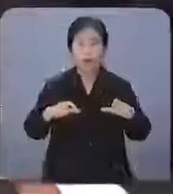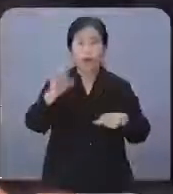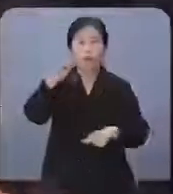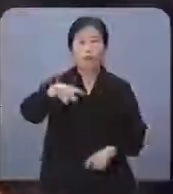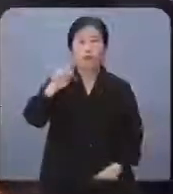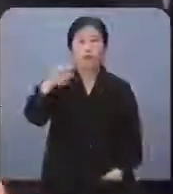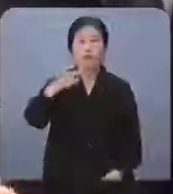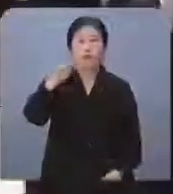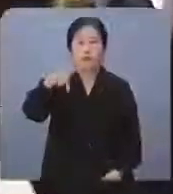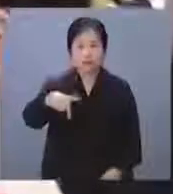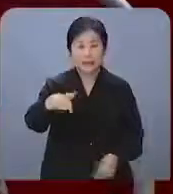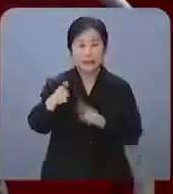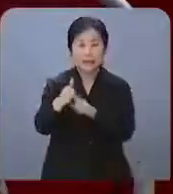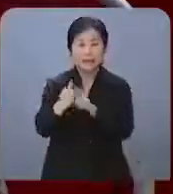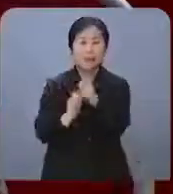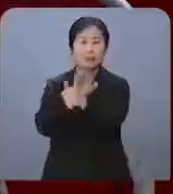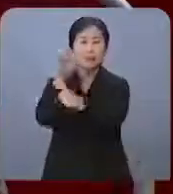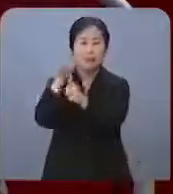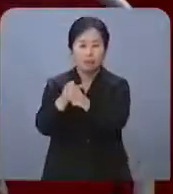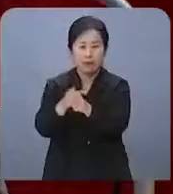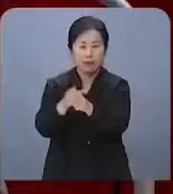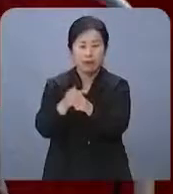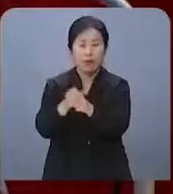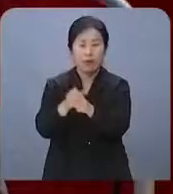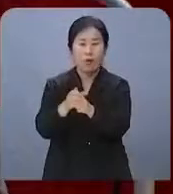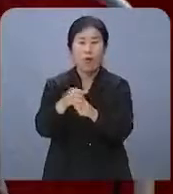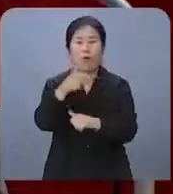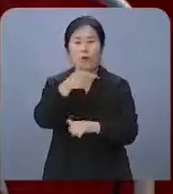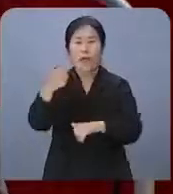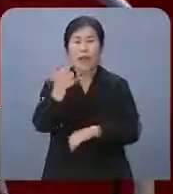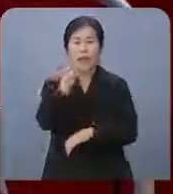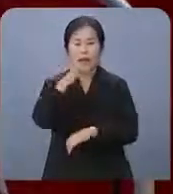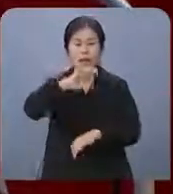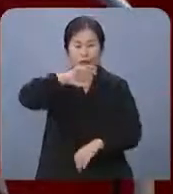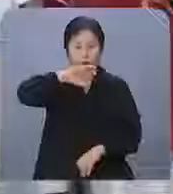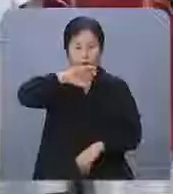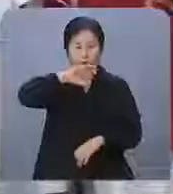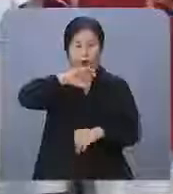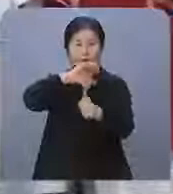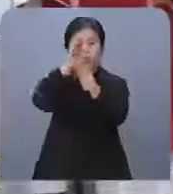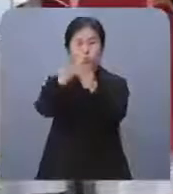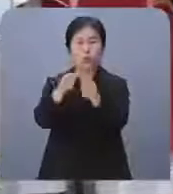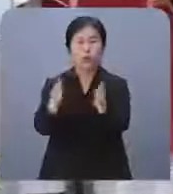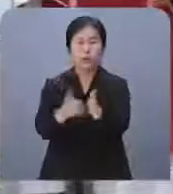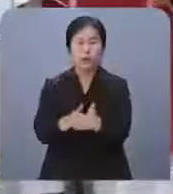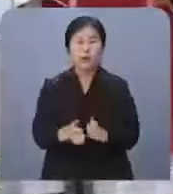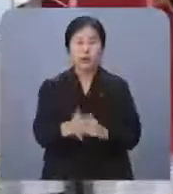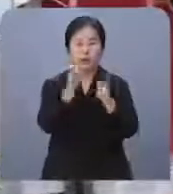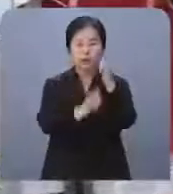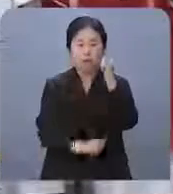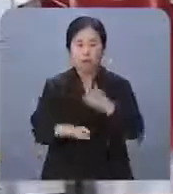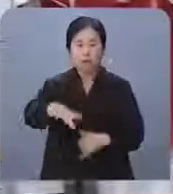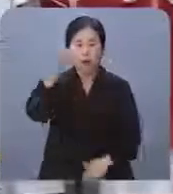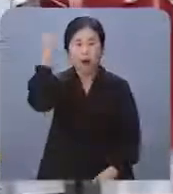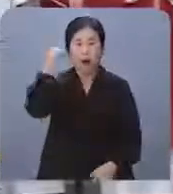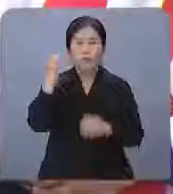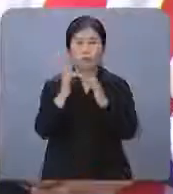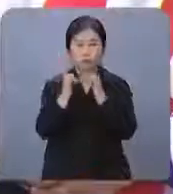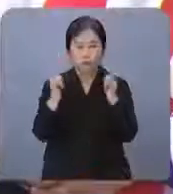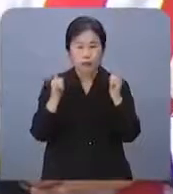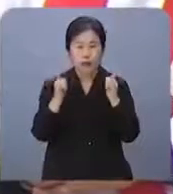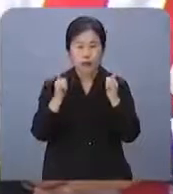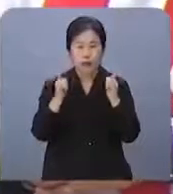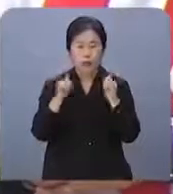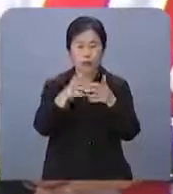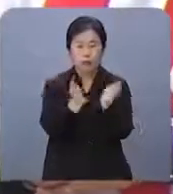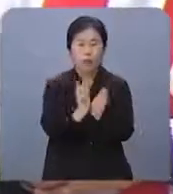thánh đây là lần đầu tiên trong lịch sử tòa thánh Vatican một giám mục Hàn Quốc được bổ nhiệm vào vị trí cấp cao trên cấp trợ lý Ngoại trưởng